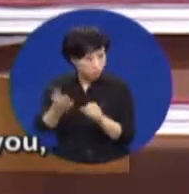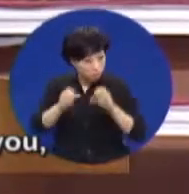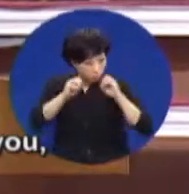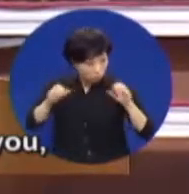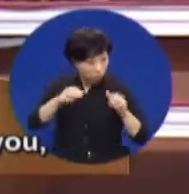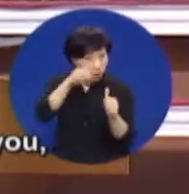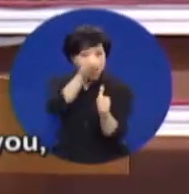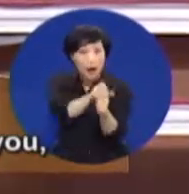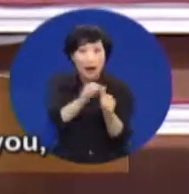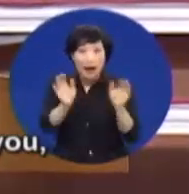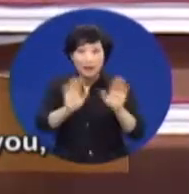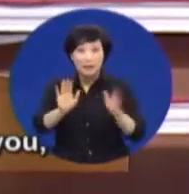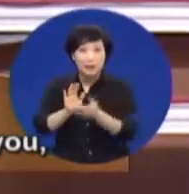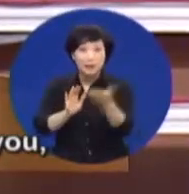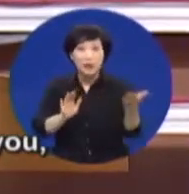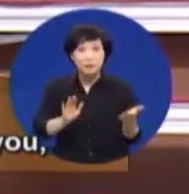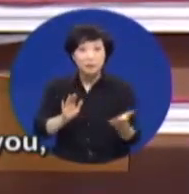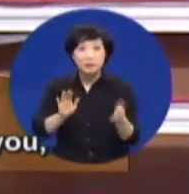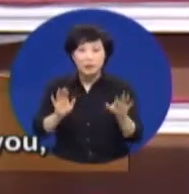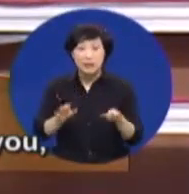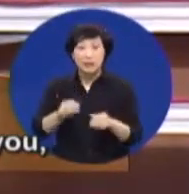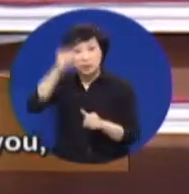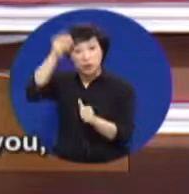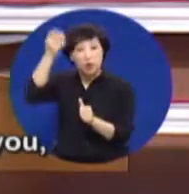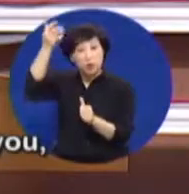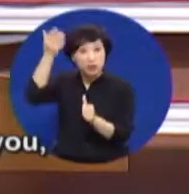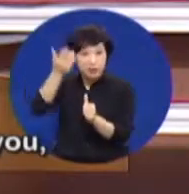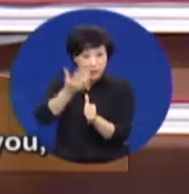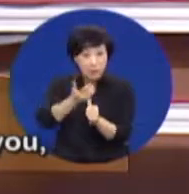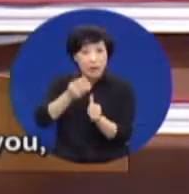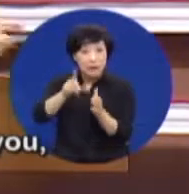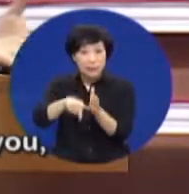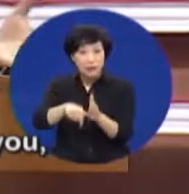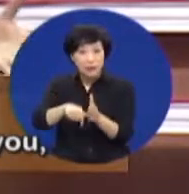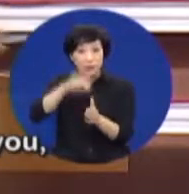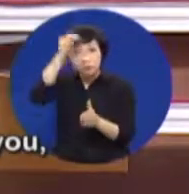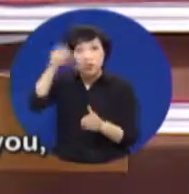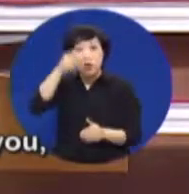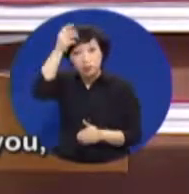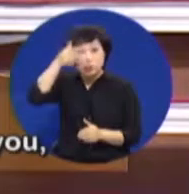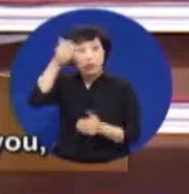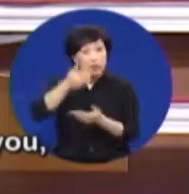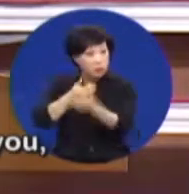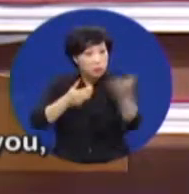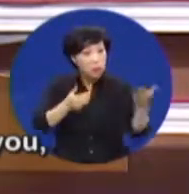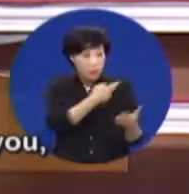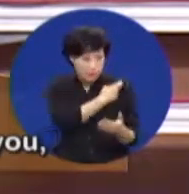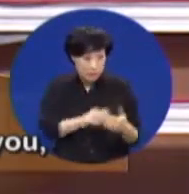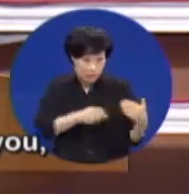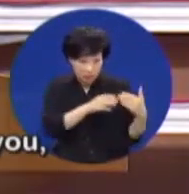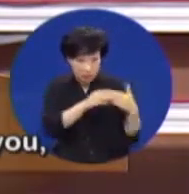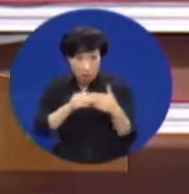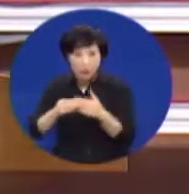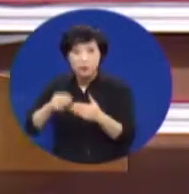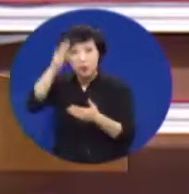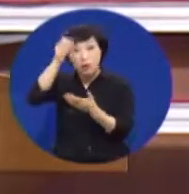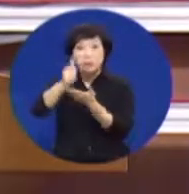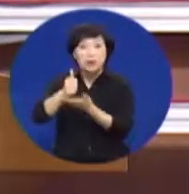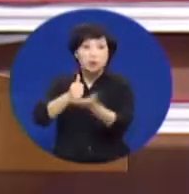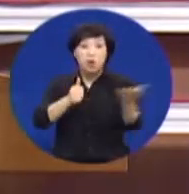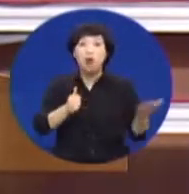않냐고, 성령이 임하면 성령이 데리고 나가서 성령이